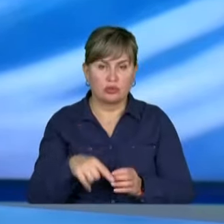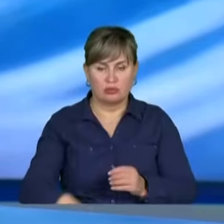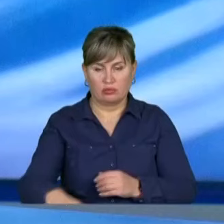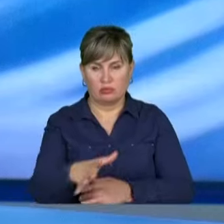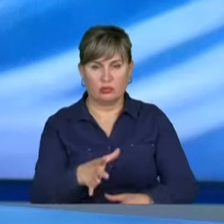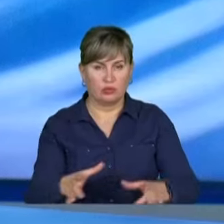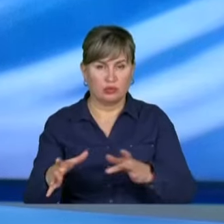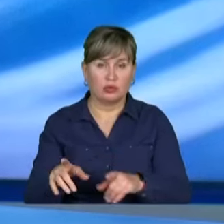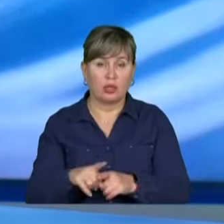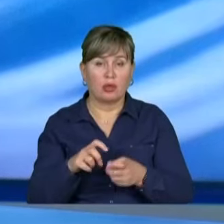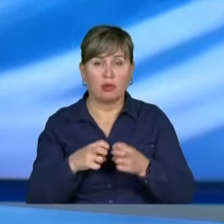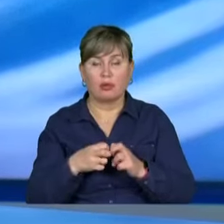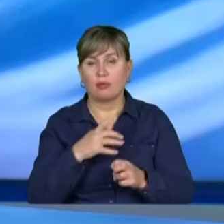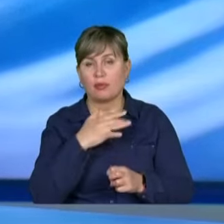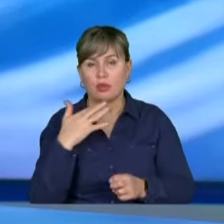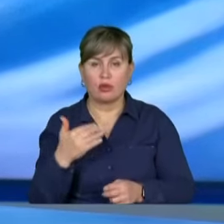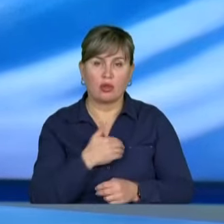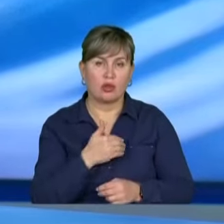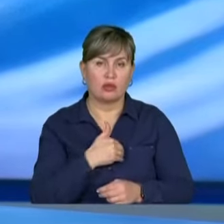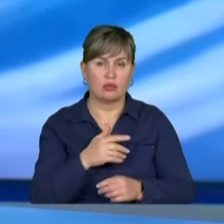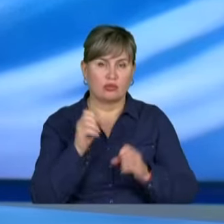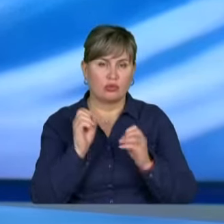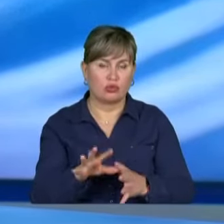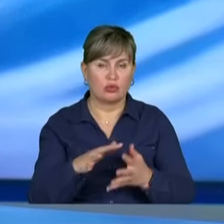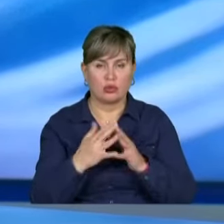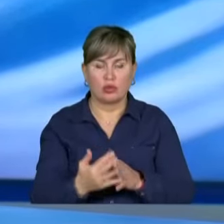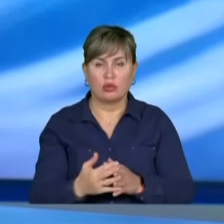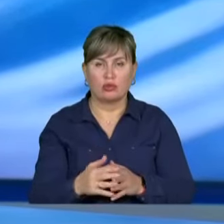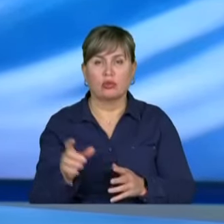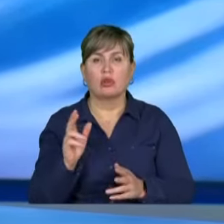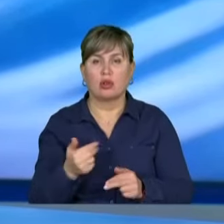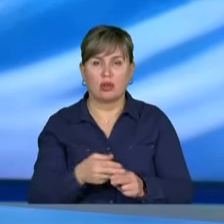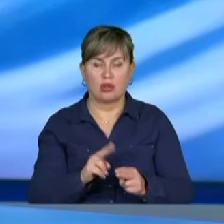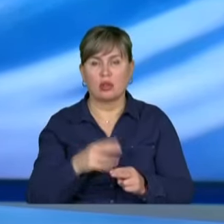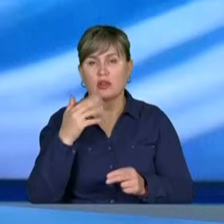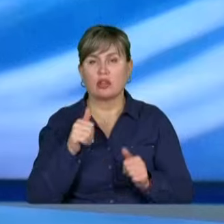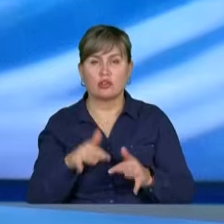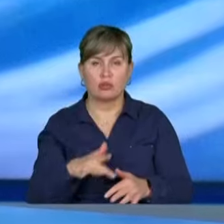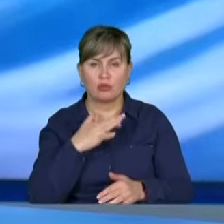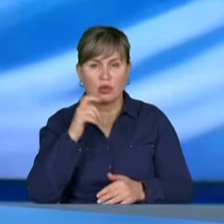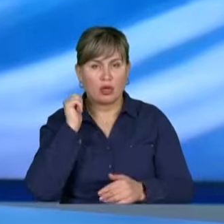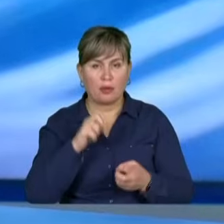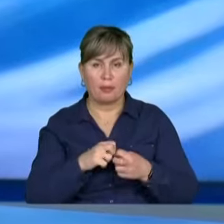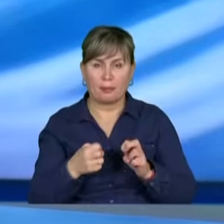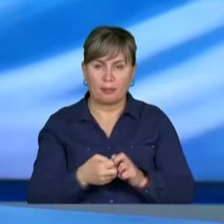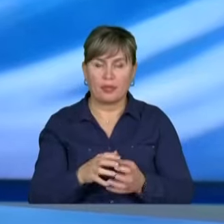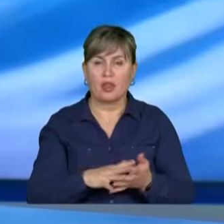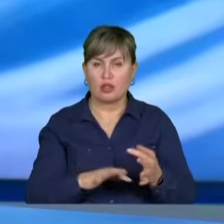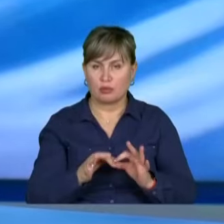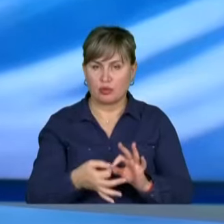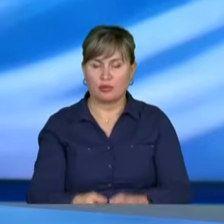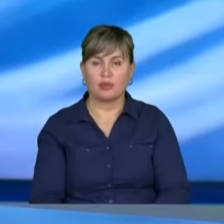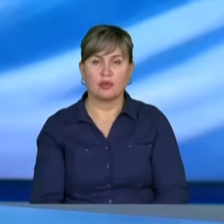Из-за таких проблем многие предпочитают покинуть аул. Чем это чревато и когда решится многолетняя проблема, в материале